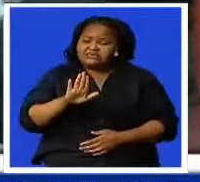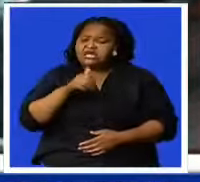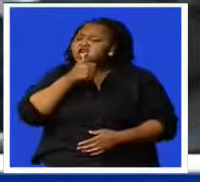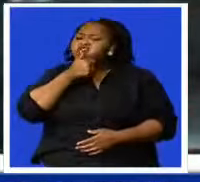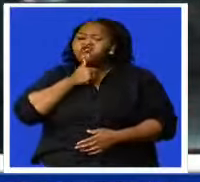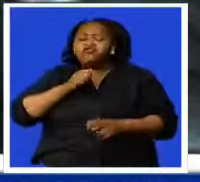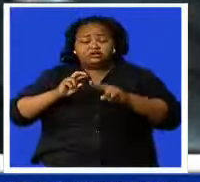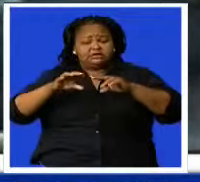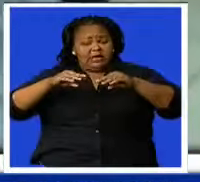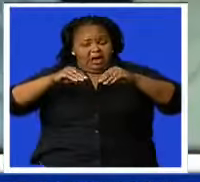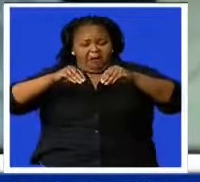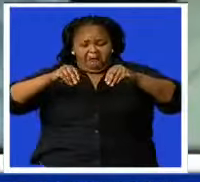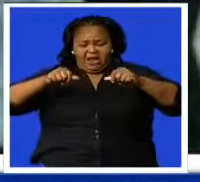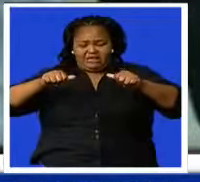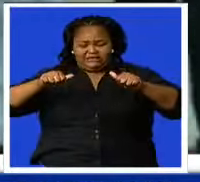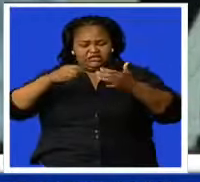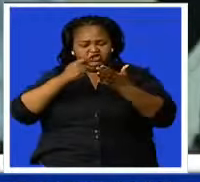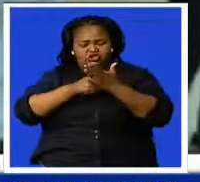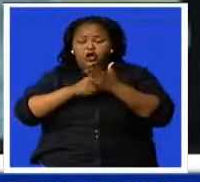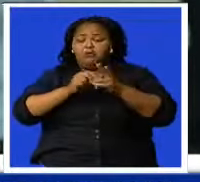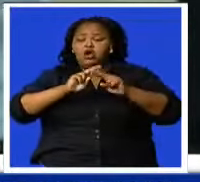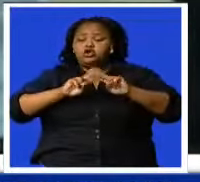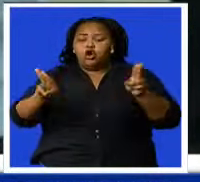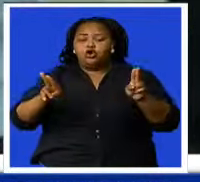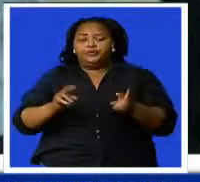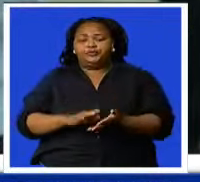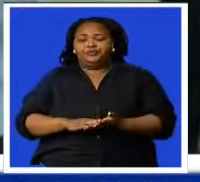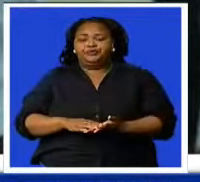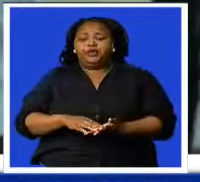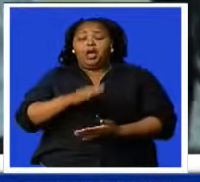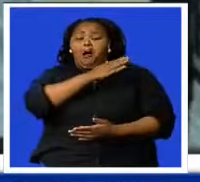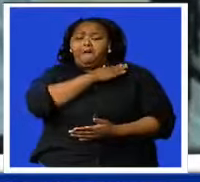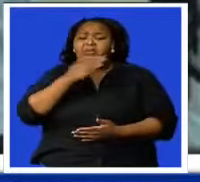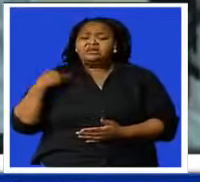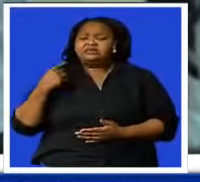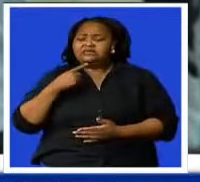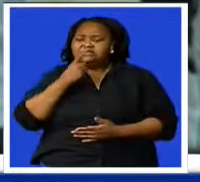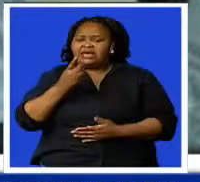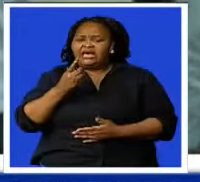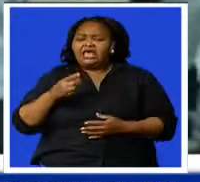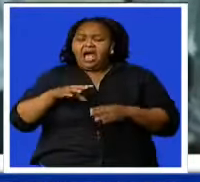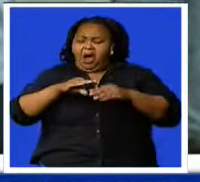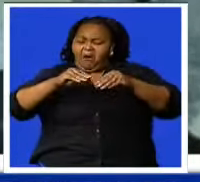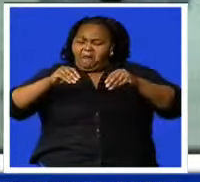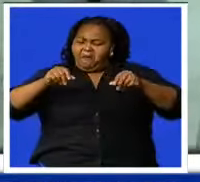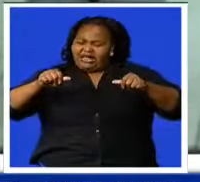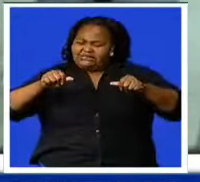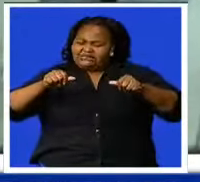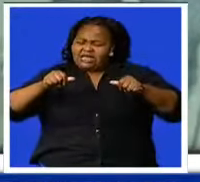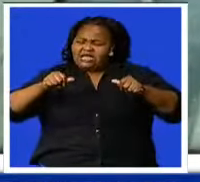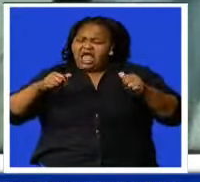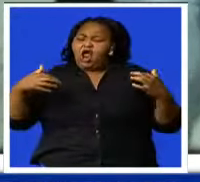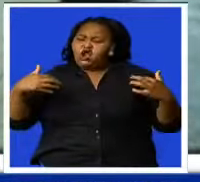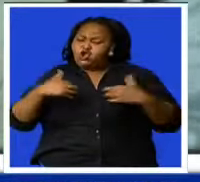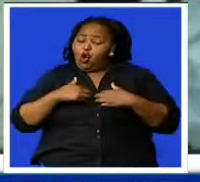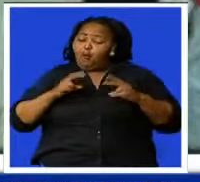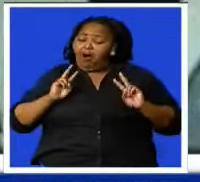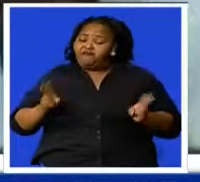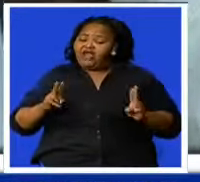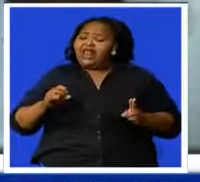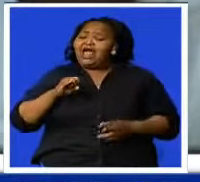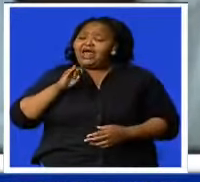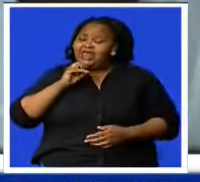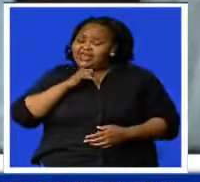angasasebenziswa emaplastiki etitolo. Indvunayitsi emaplastiki anyukubeta imvelo ngako ke sekuhambiswa imbili kuphathwa